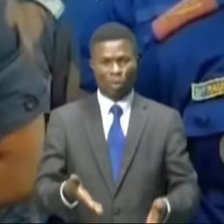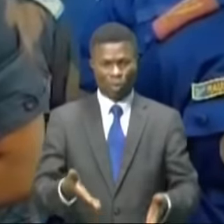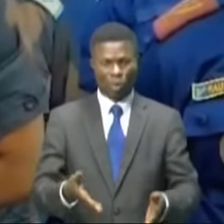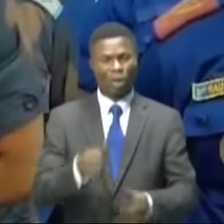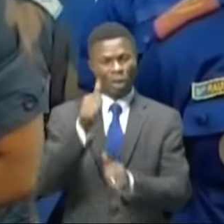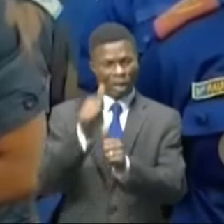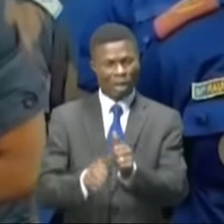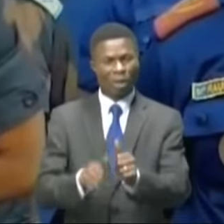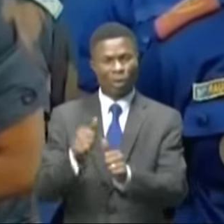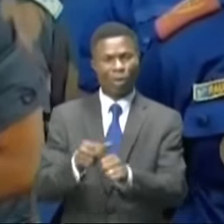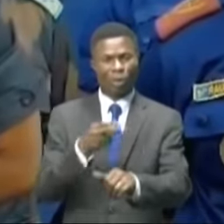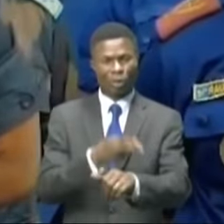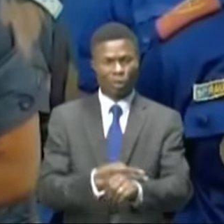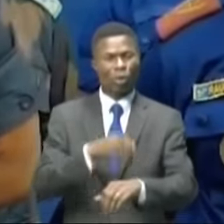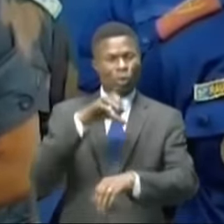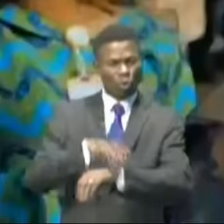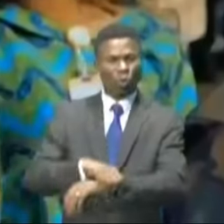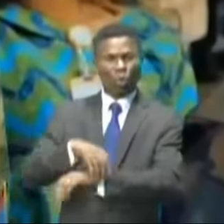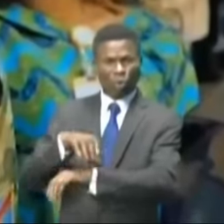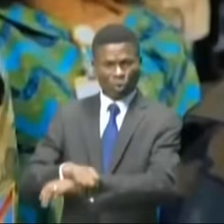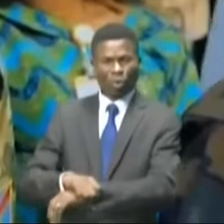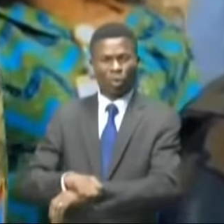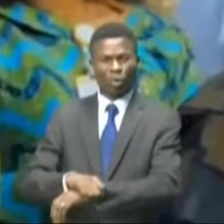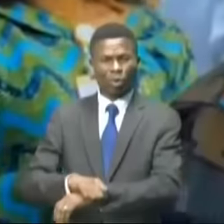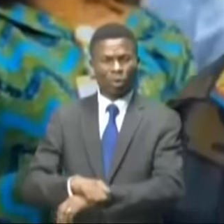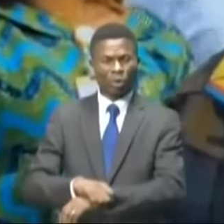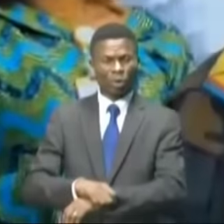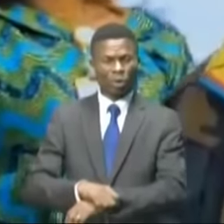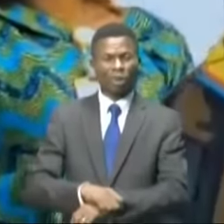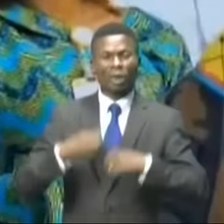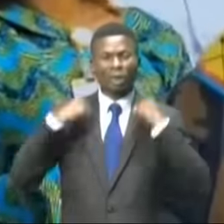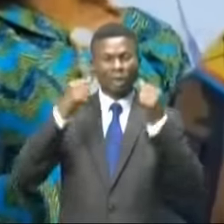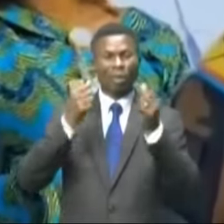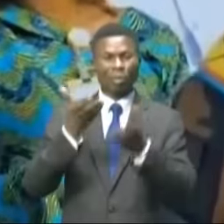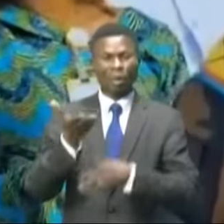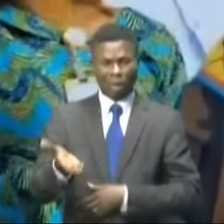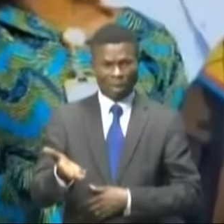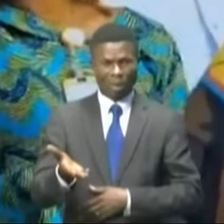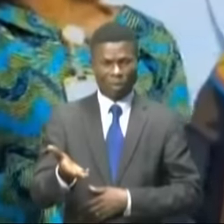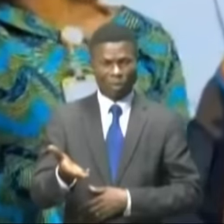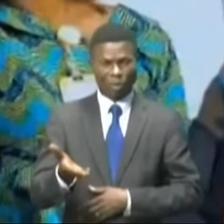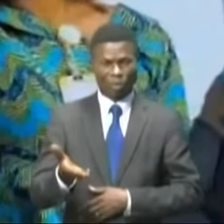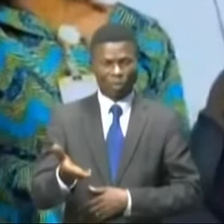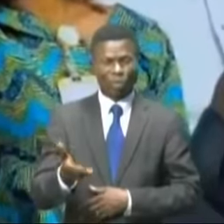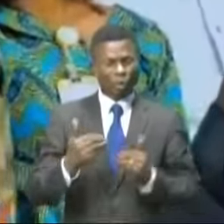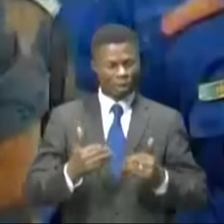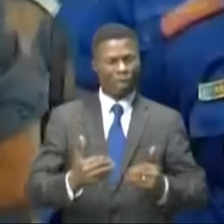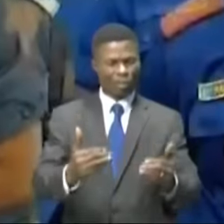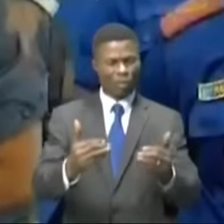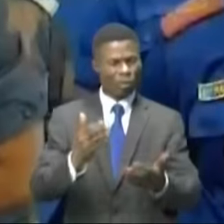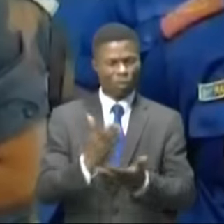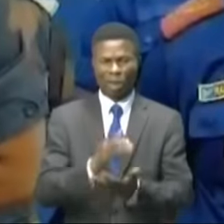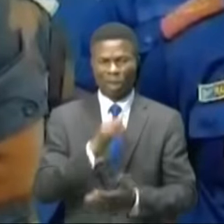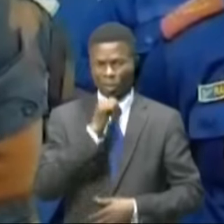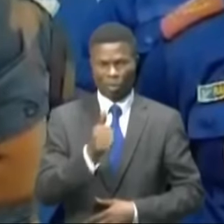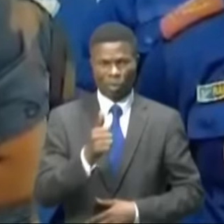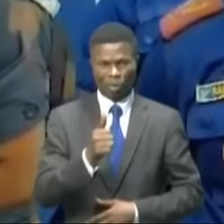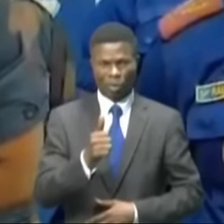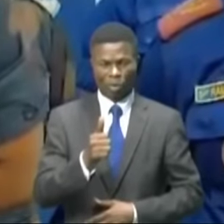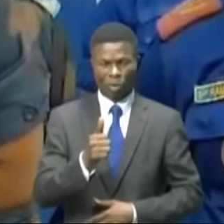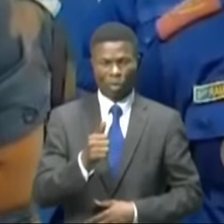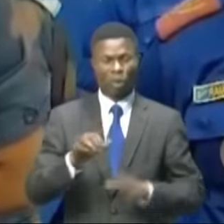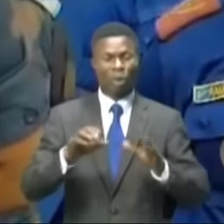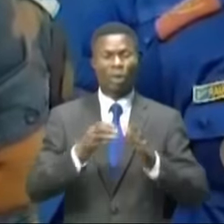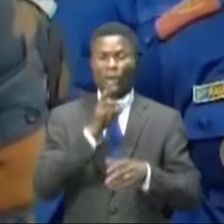moment, nous traquons tous ces criminels. Et cela va continuer pour